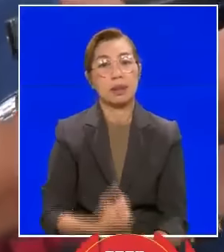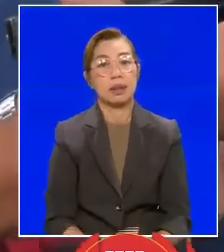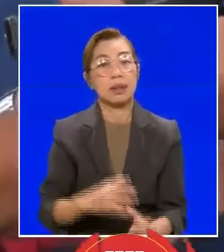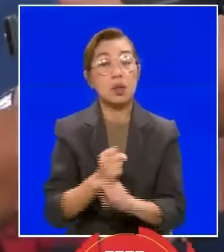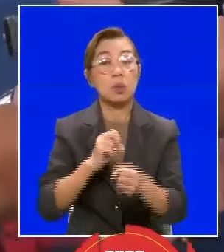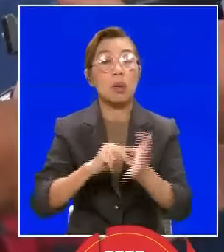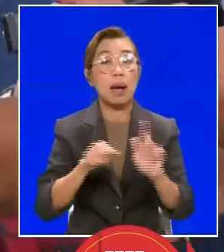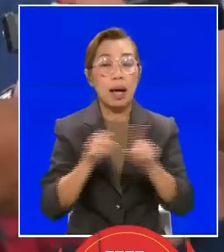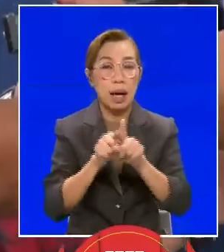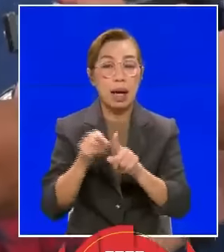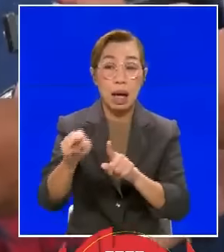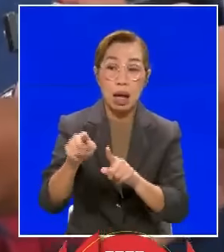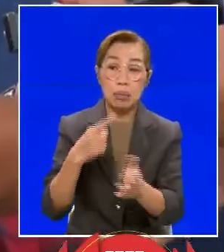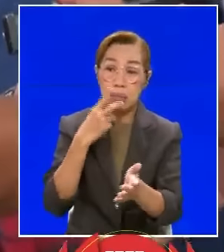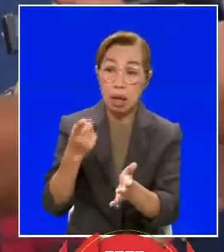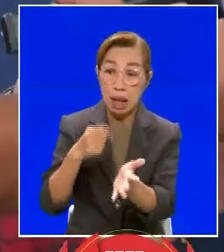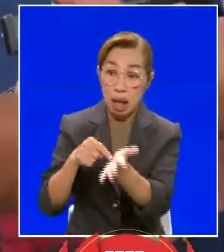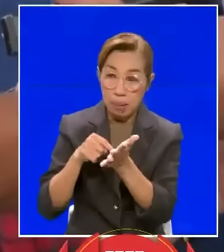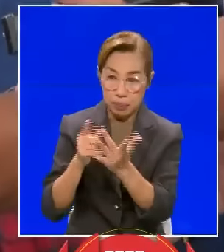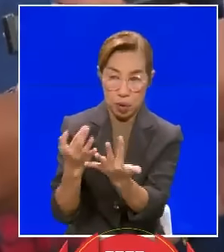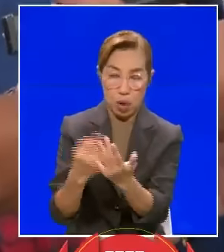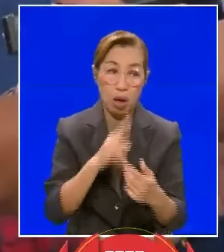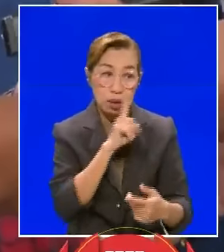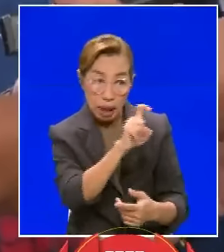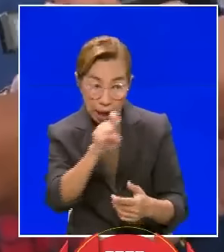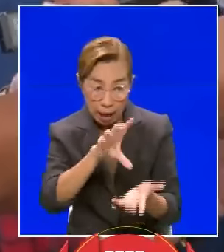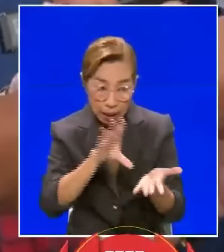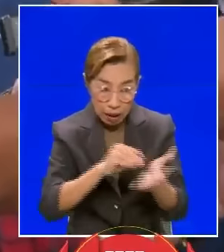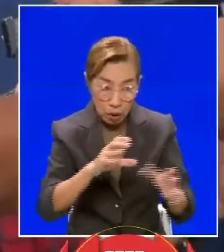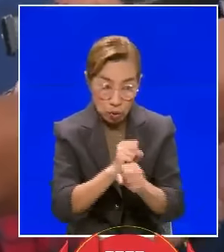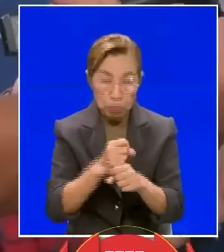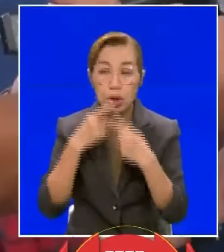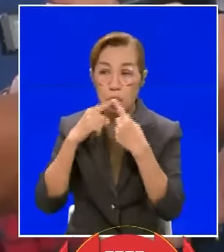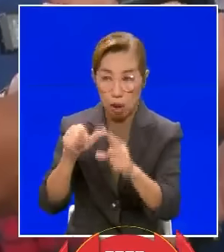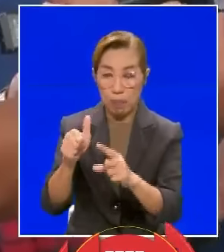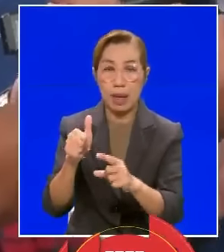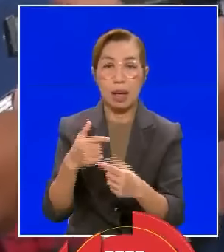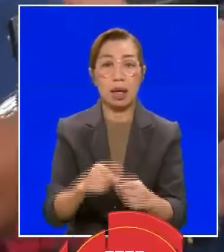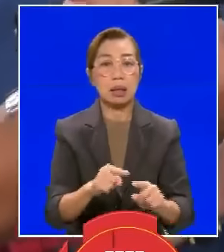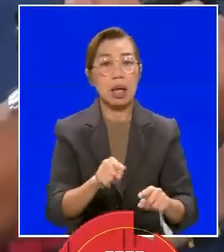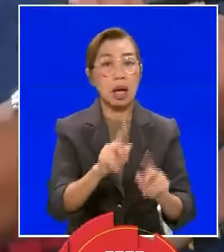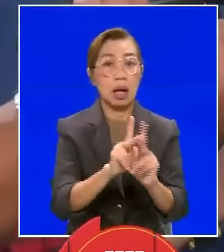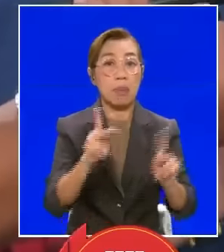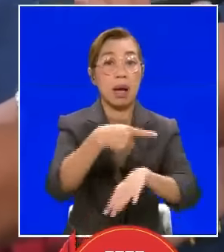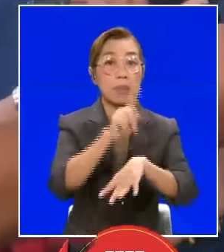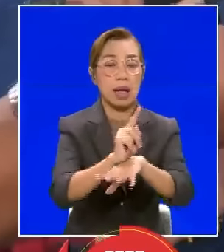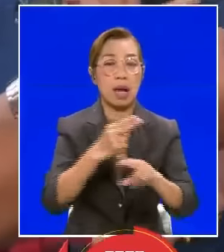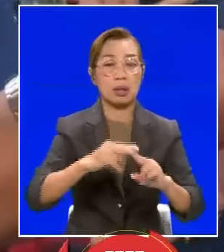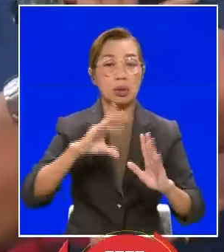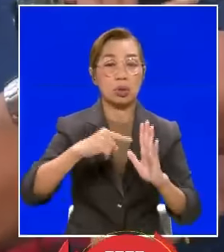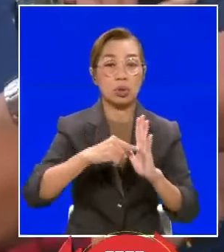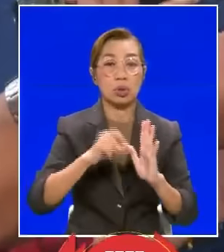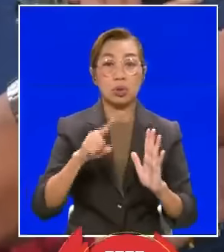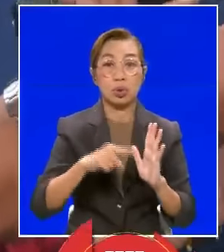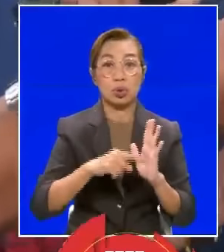นะคะถึงประเด็นดังกล่าวด้วยแต่ในทางของประธานกรรมธิการเองอย่างคุณชูศักดิ์สิรินินก็ออกมายอมรับนะคะว่าก